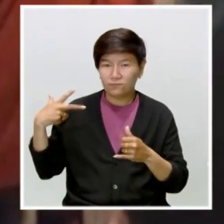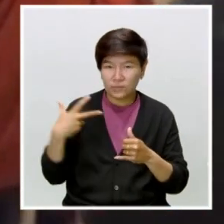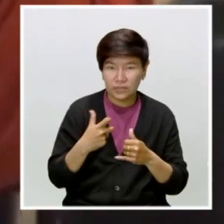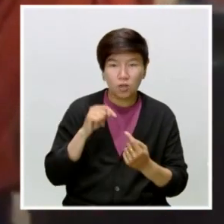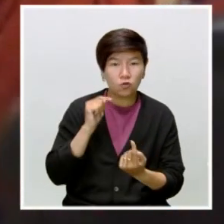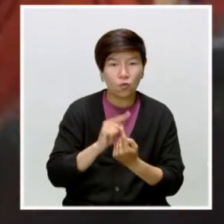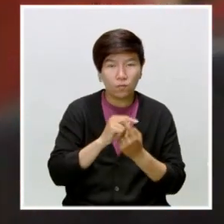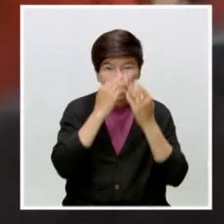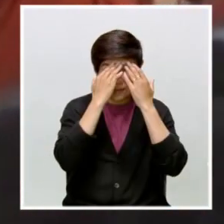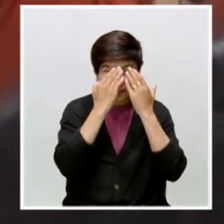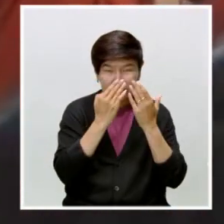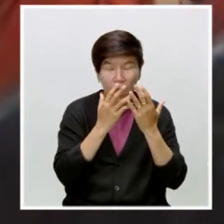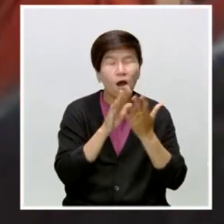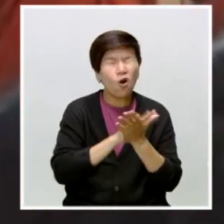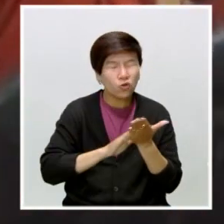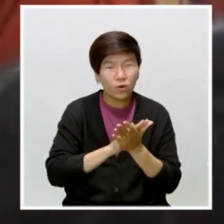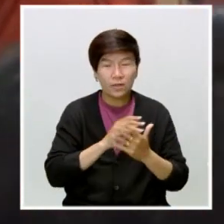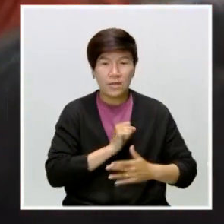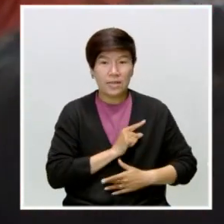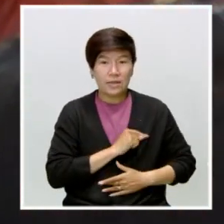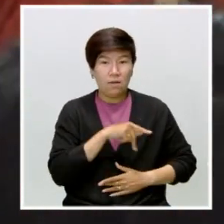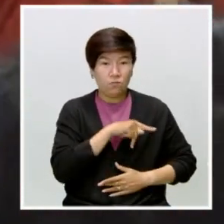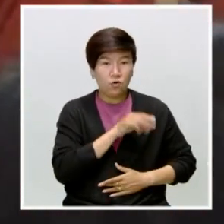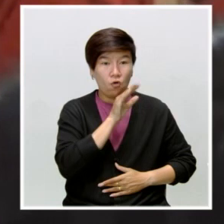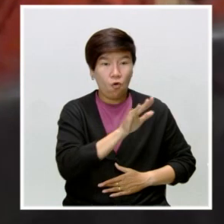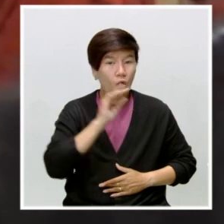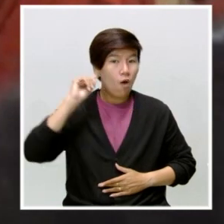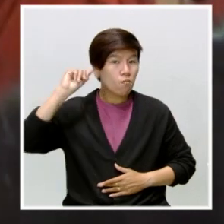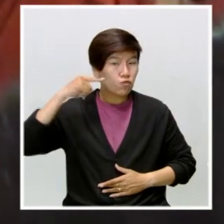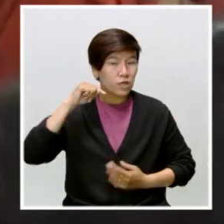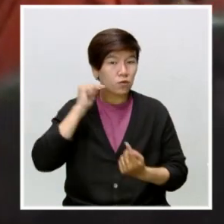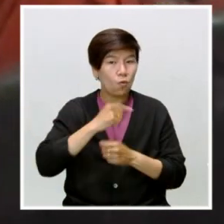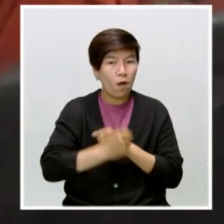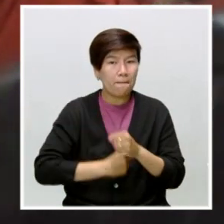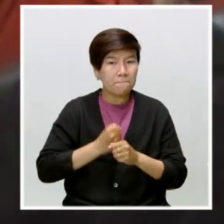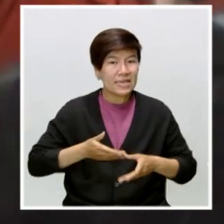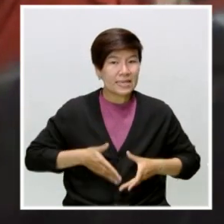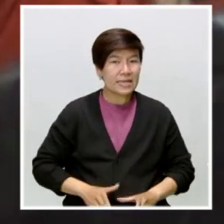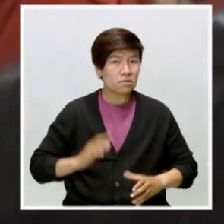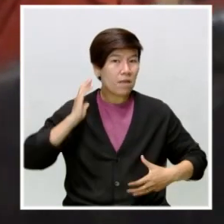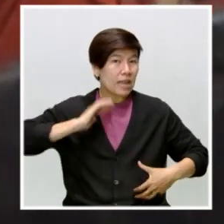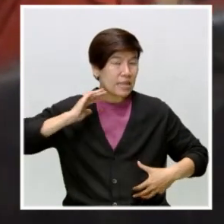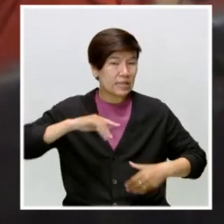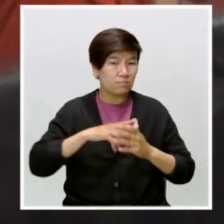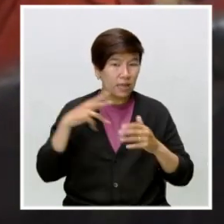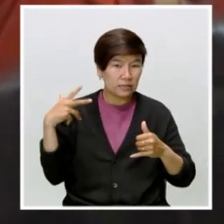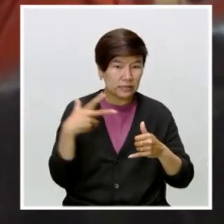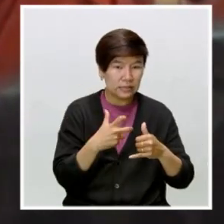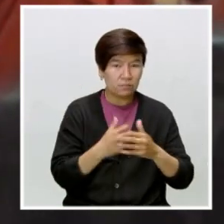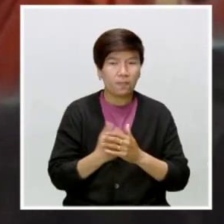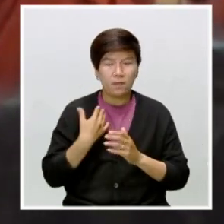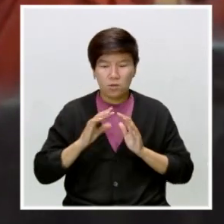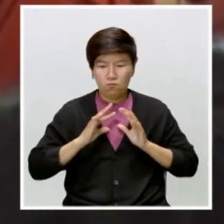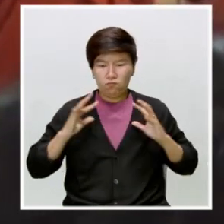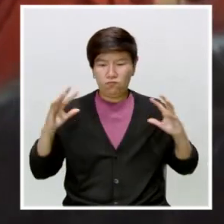กษ์ทางศาสนาพุทธนะคะคนที่ฉีดคนแรกเป็นผู้หญิงที่เกิดปีวอกแล้วก็มีการสวดมนต์ด้วยนะคะสาเหตุที่ฉีดได้รวดเร็วก็คือว่าเขามีจำนว